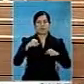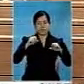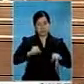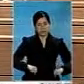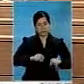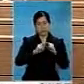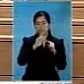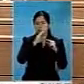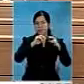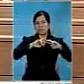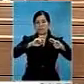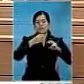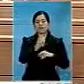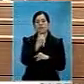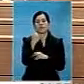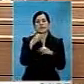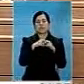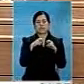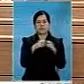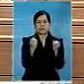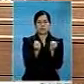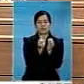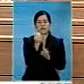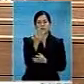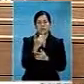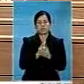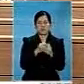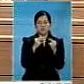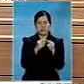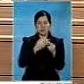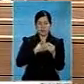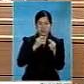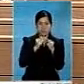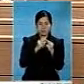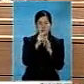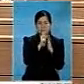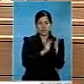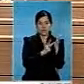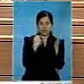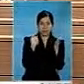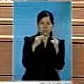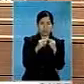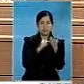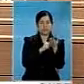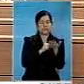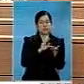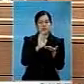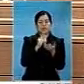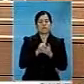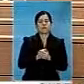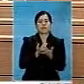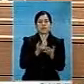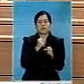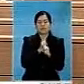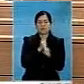อื่นๆที่มันไม่มีผลกระทบต่อดินแดนไม่มีผลกระทบที่เราจะต้องไปออกกฎหมายผูกมัดอะไรก็ว่ากันไปอันนี้ชัดเ